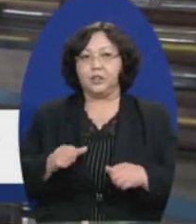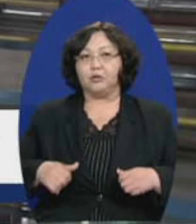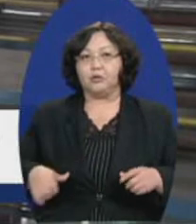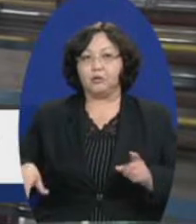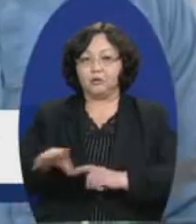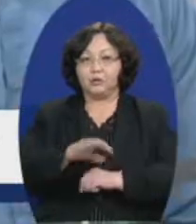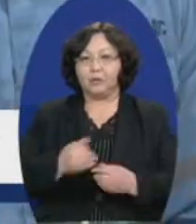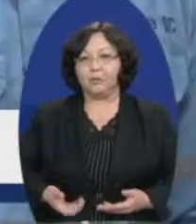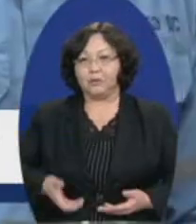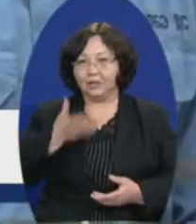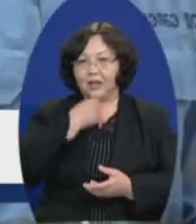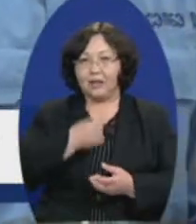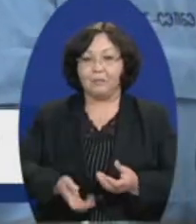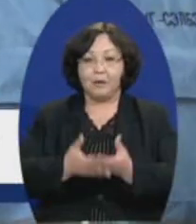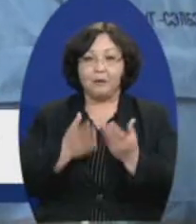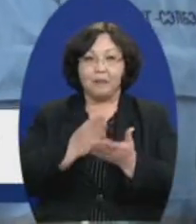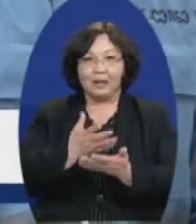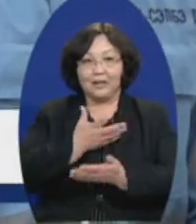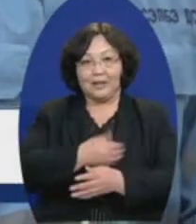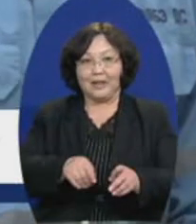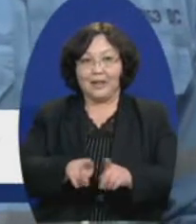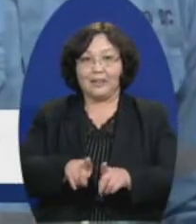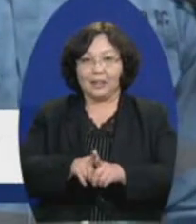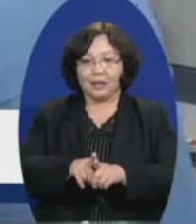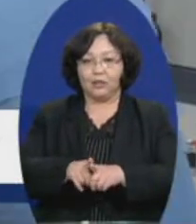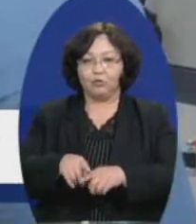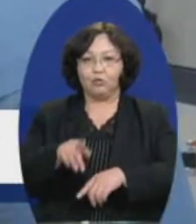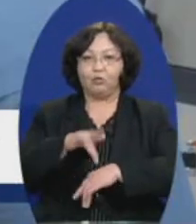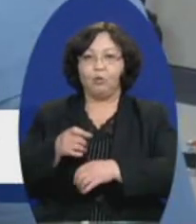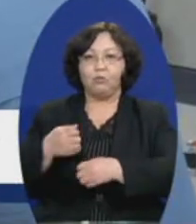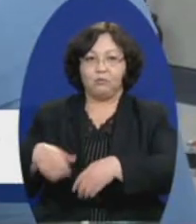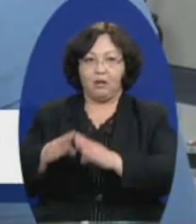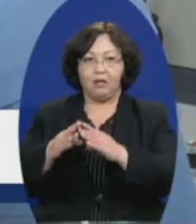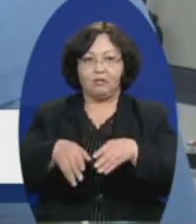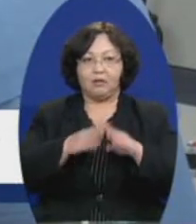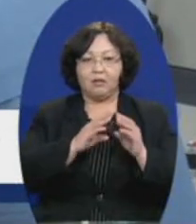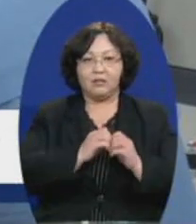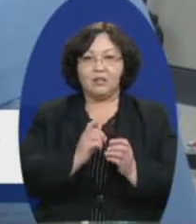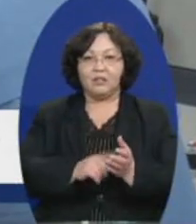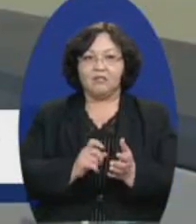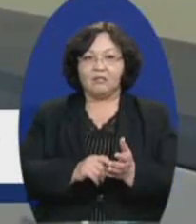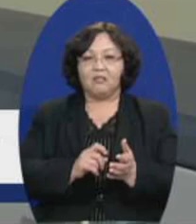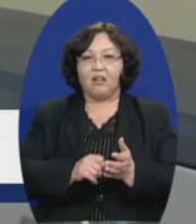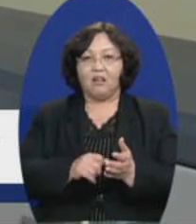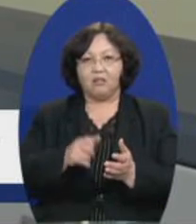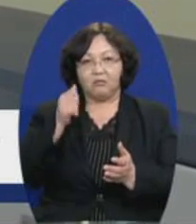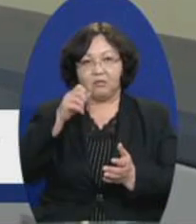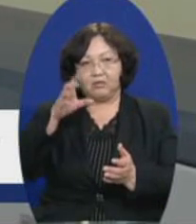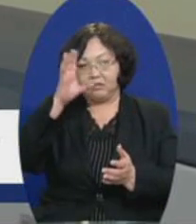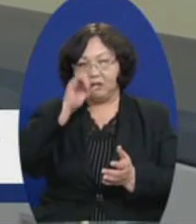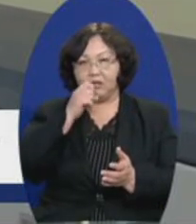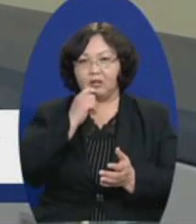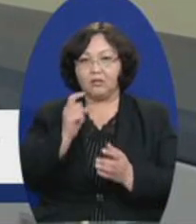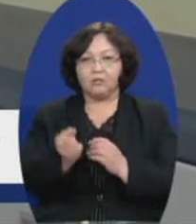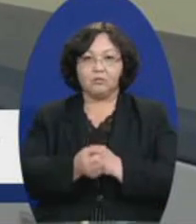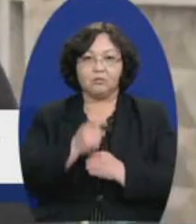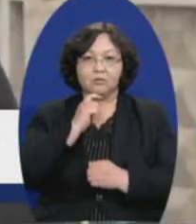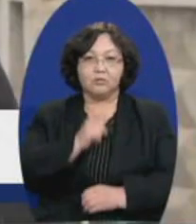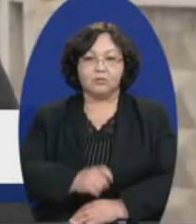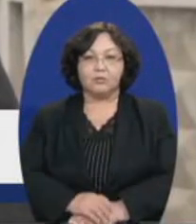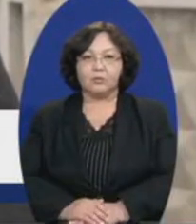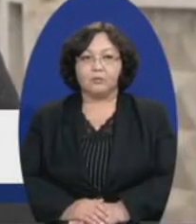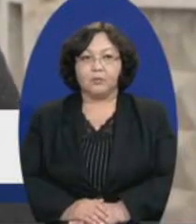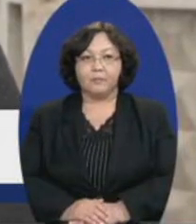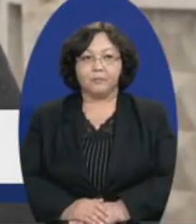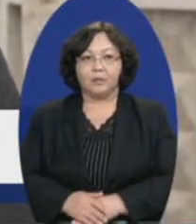сэлб дэд төв шиг олон төвийг байгуулах хэрэгцээ шаардлага байгааг сэлб төвийн үйл ажиллагаатай танилцах үеэр ерөнхий сайд онцоллоо. Энэ